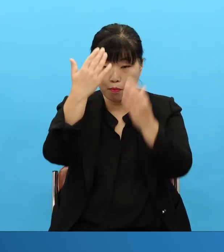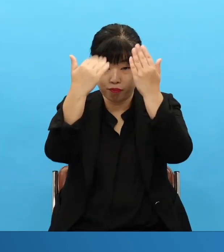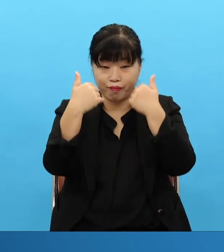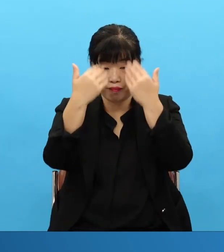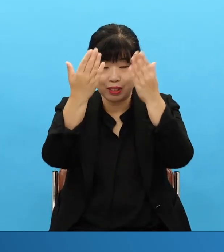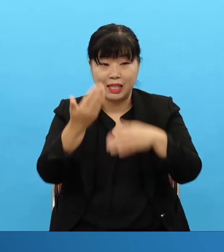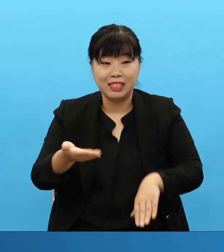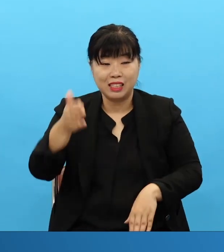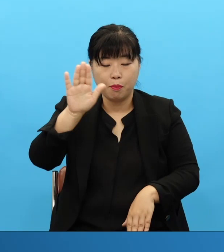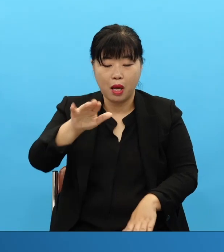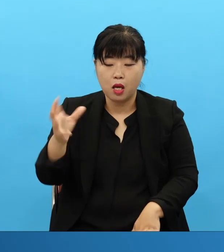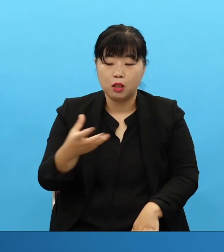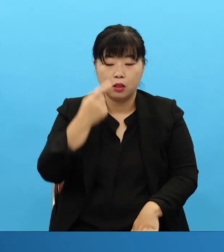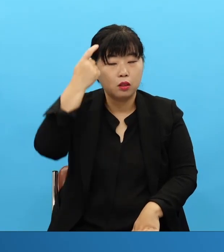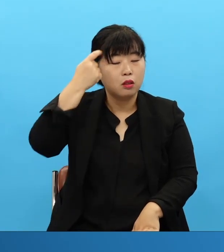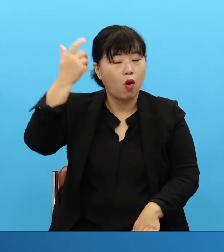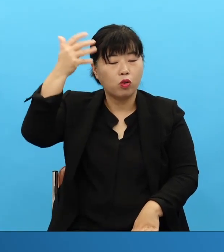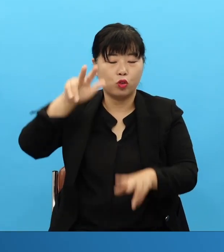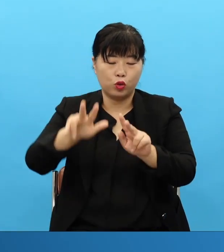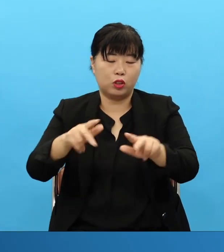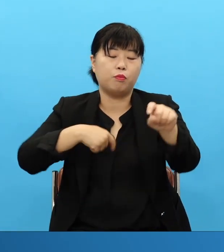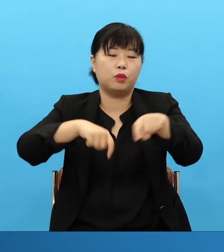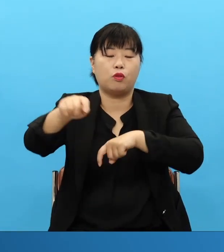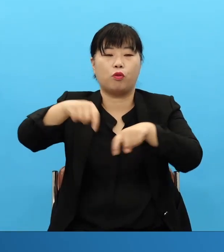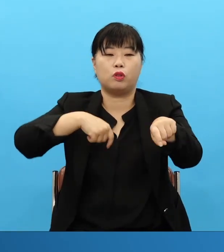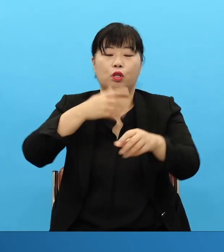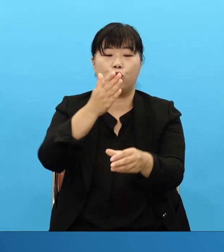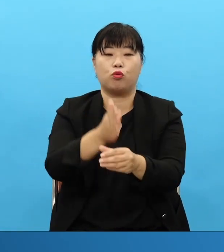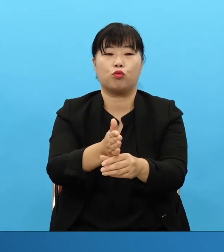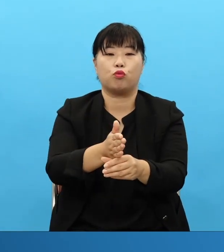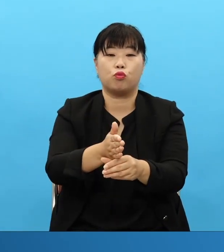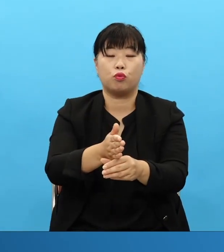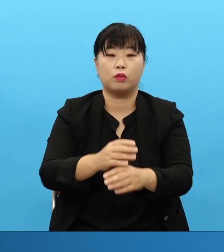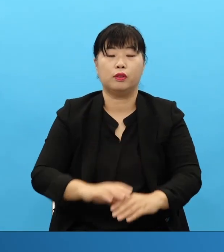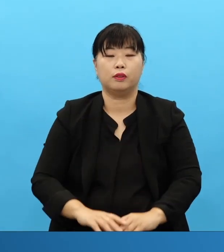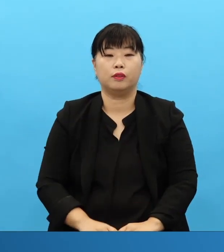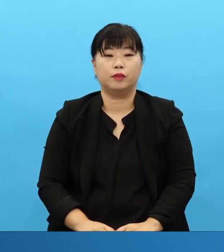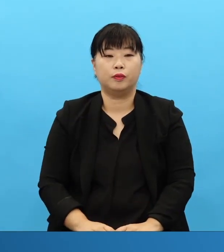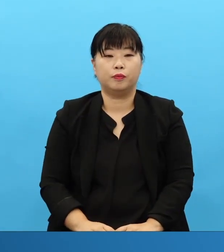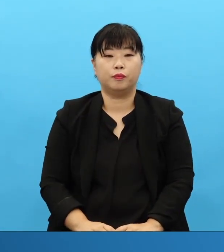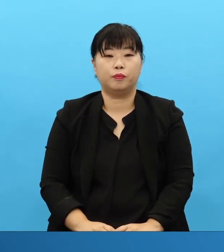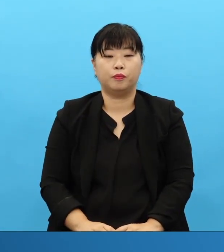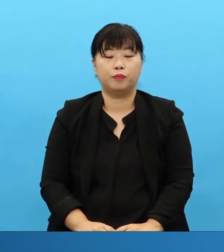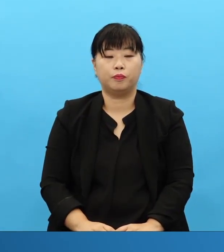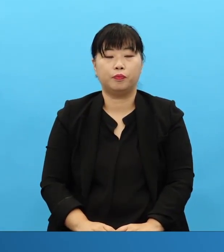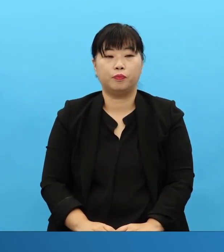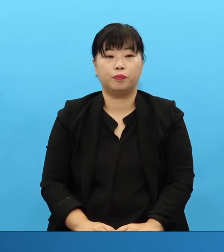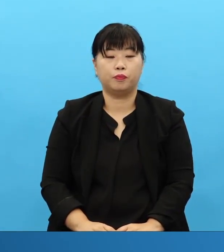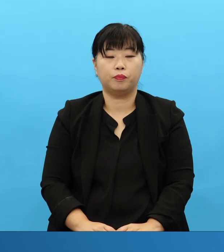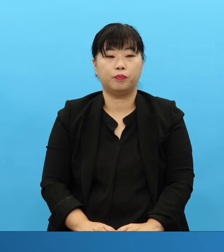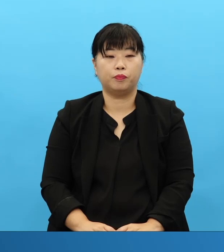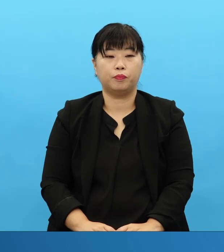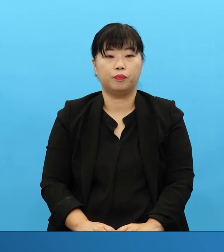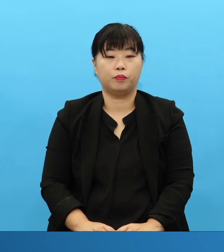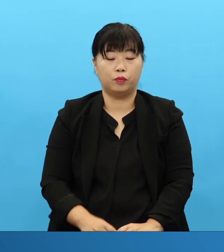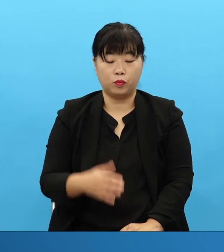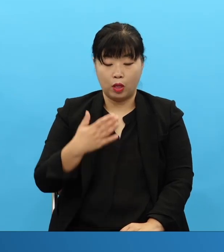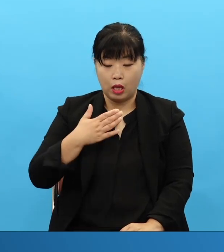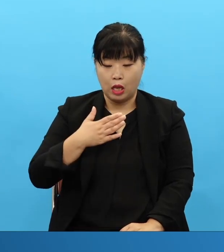알지 못해요. And everywhere you go, God is working unseen to our eyes by the Holy Spirit. The average person cannot know this. 드디어 여러분 가는 곳에